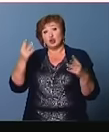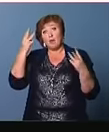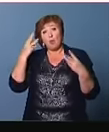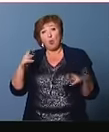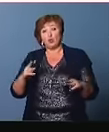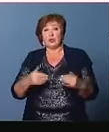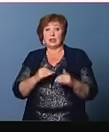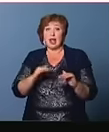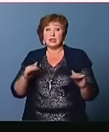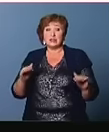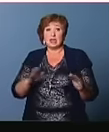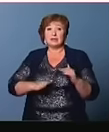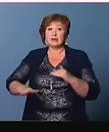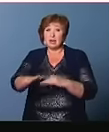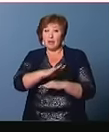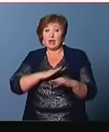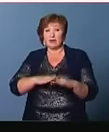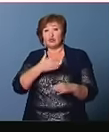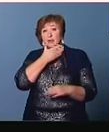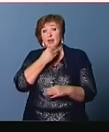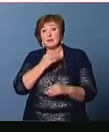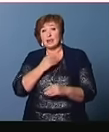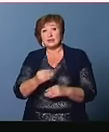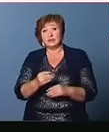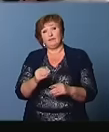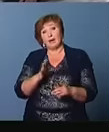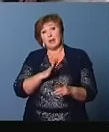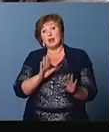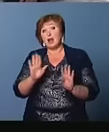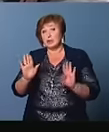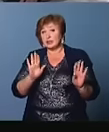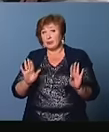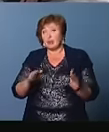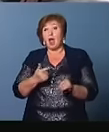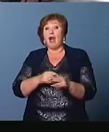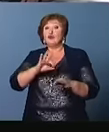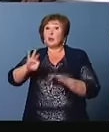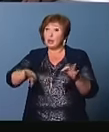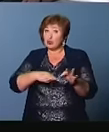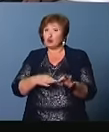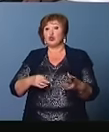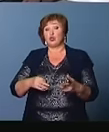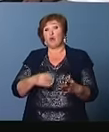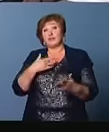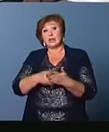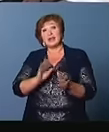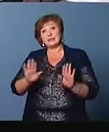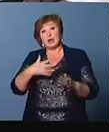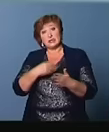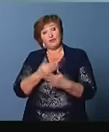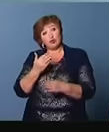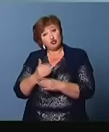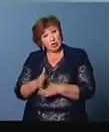детей. Удобно, красиво для проведения праздников, мероприятий. Работа проектировщика вызвала ряд замечаний среди городской